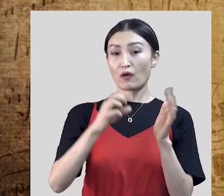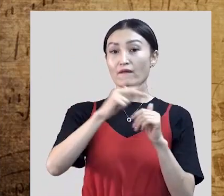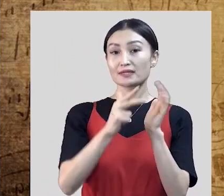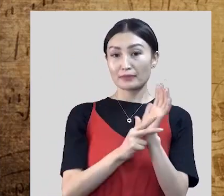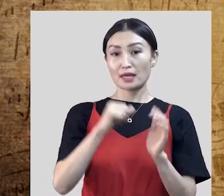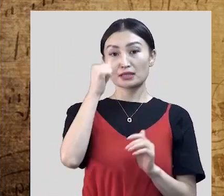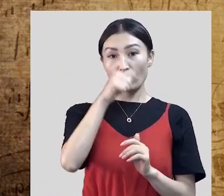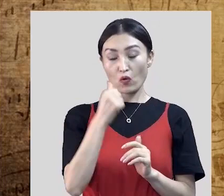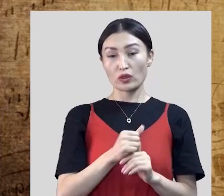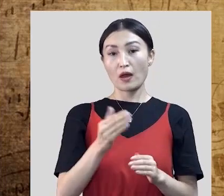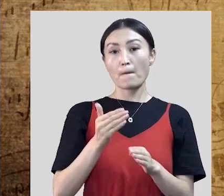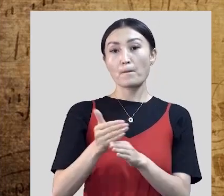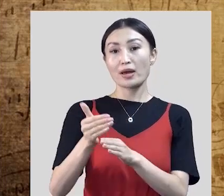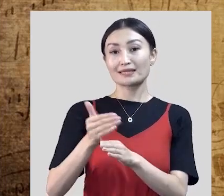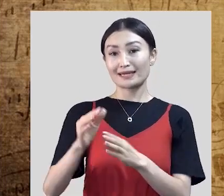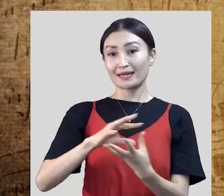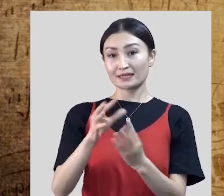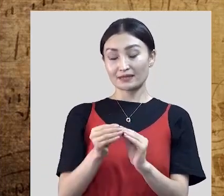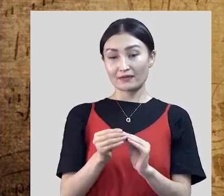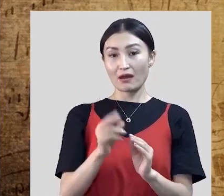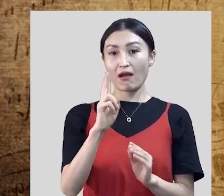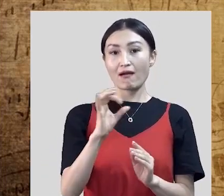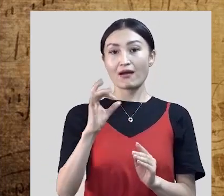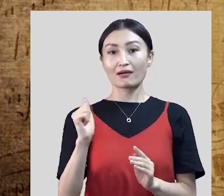1918 года. Впоследствии кара